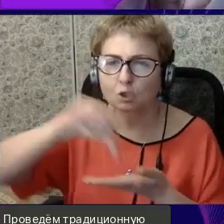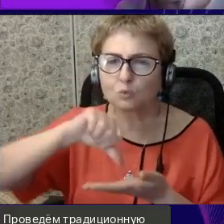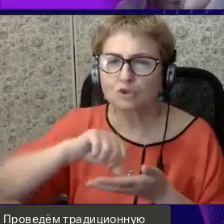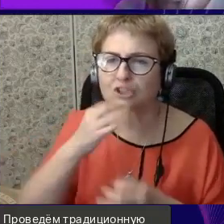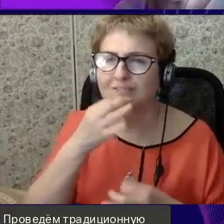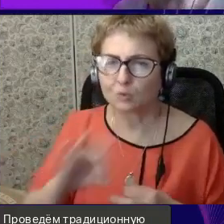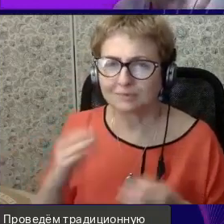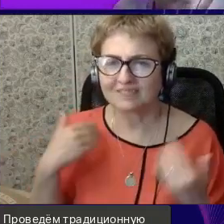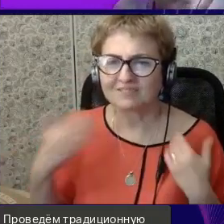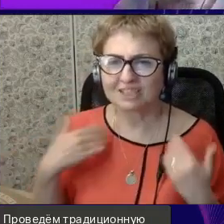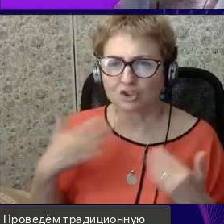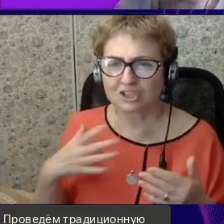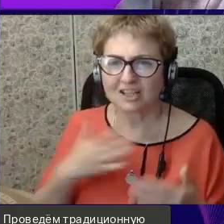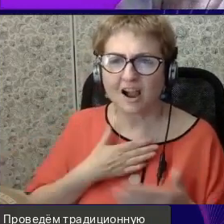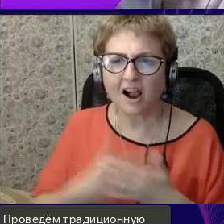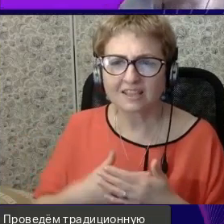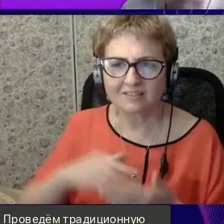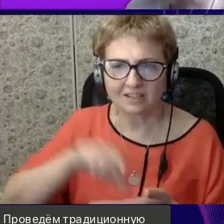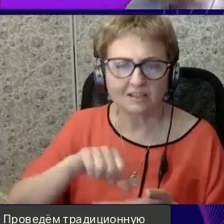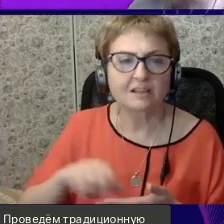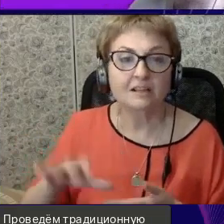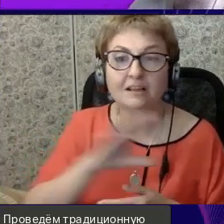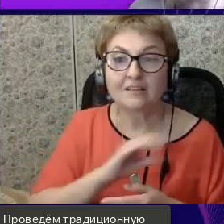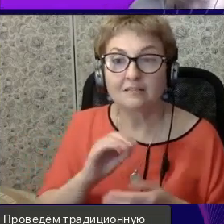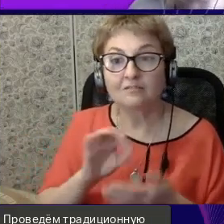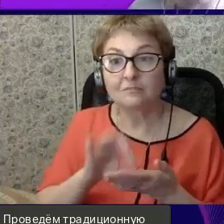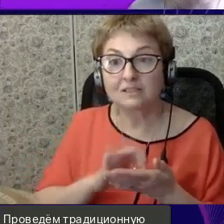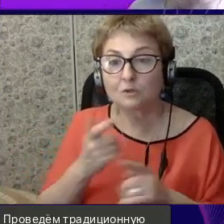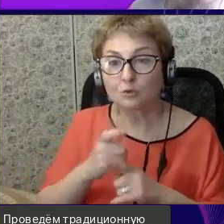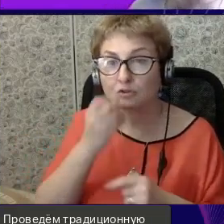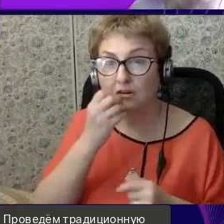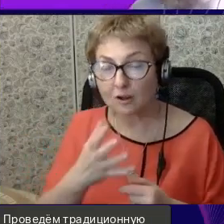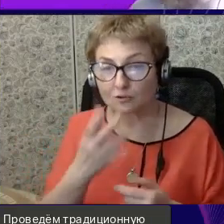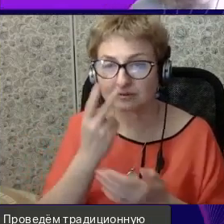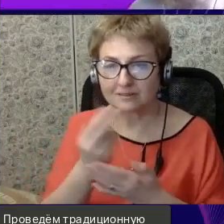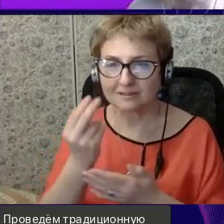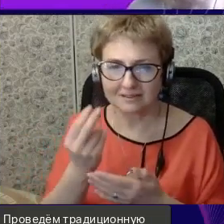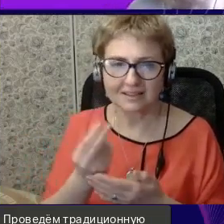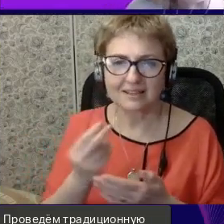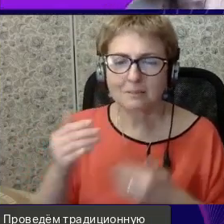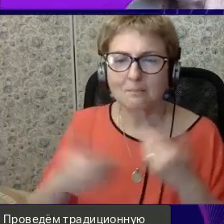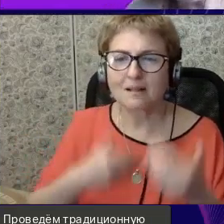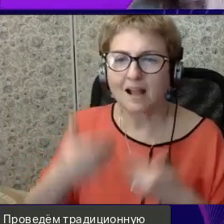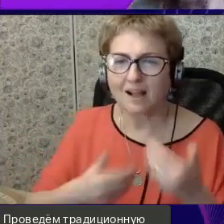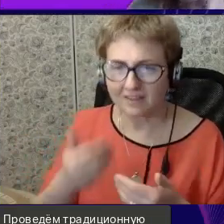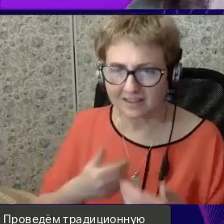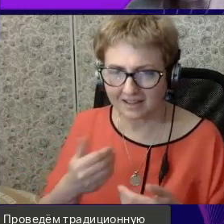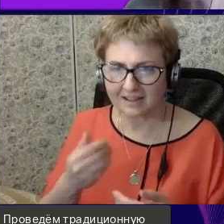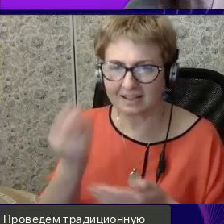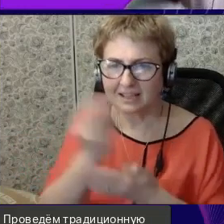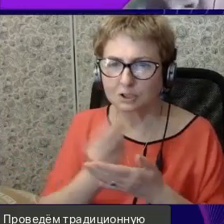тренер работающий и тренер постоянно участвующий в любых физических активностях. Вот. То есть, в принципе,